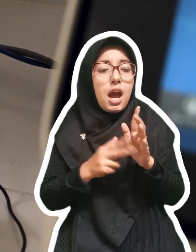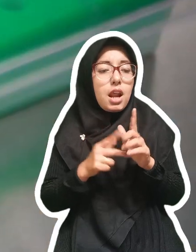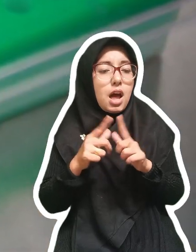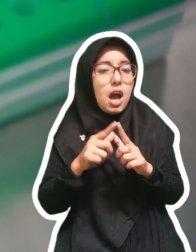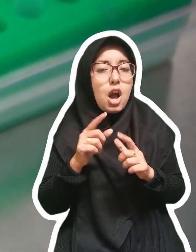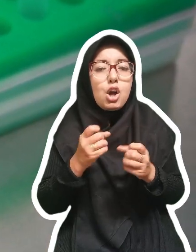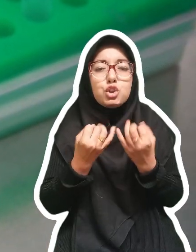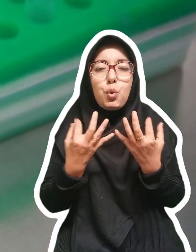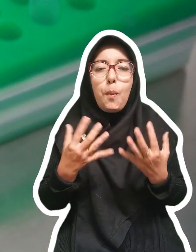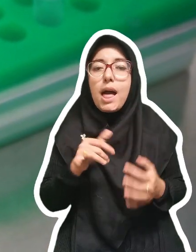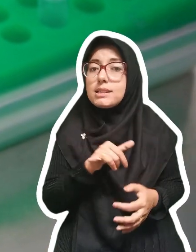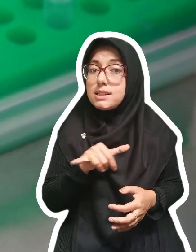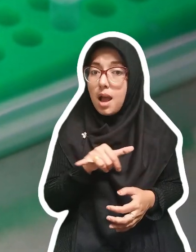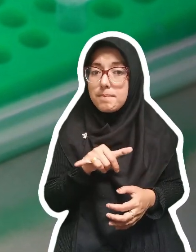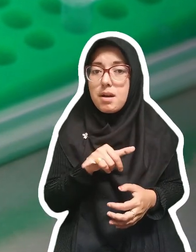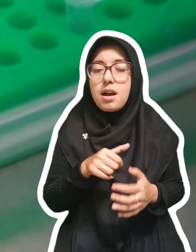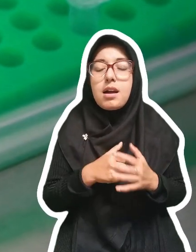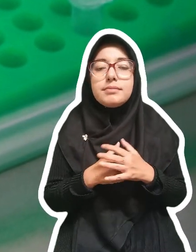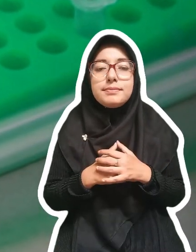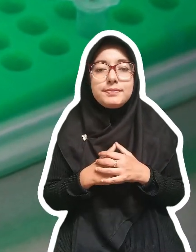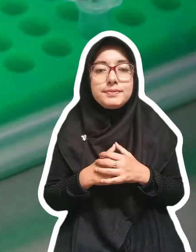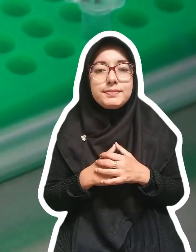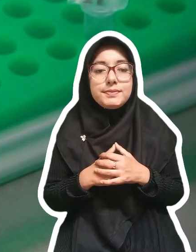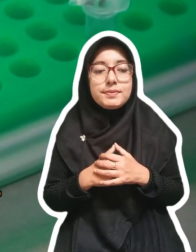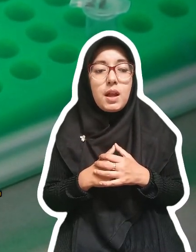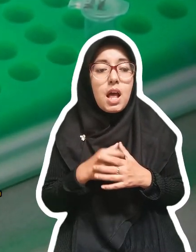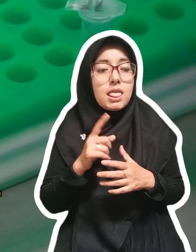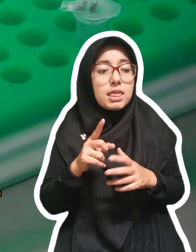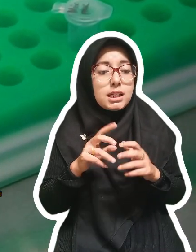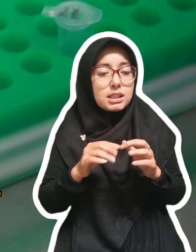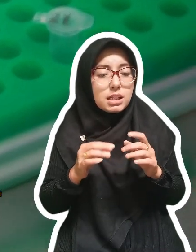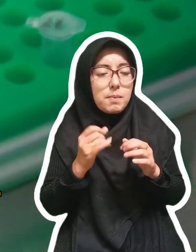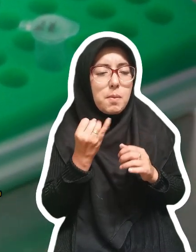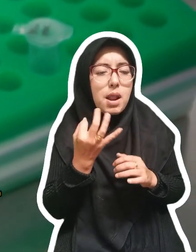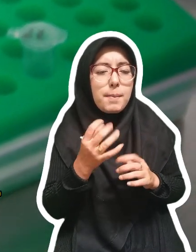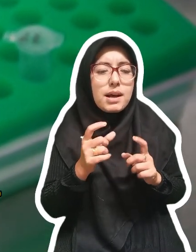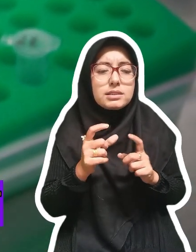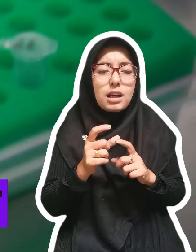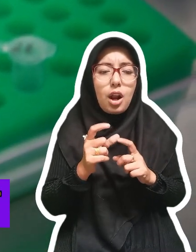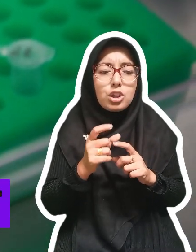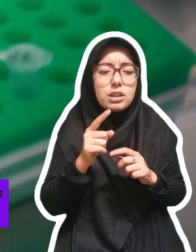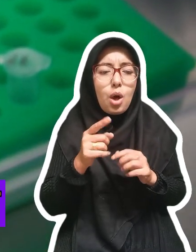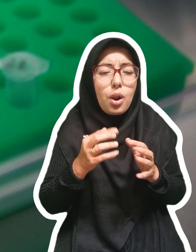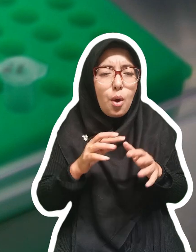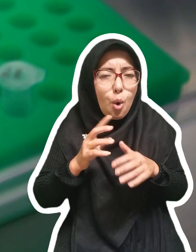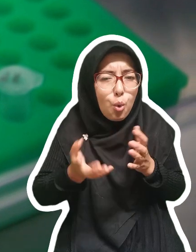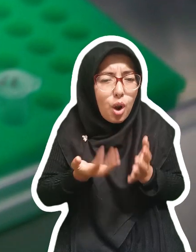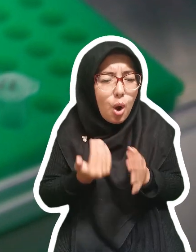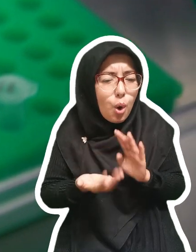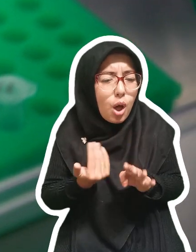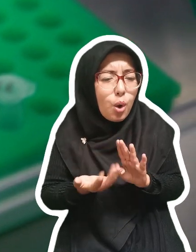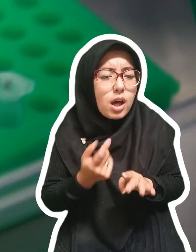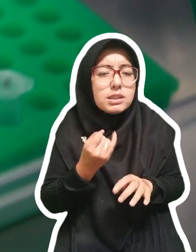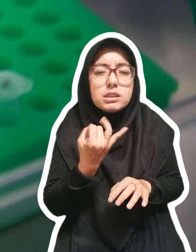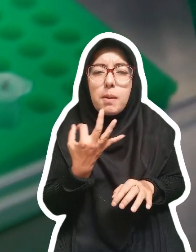besar. Prinsip kerja PCR terdiri atas beberapa siklus yang dilakukan berulang-ulang